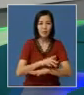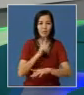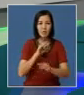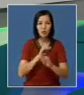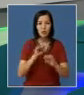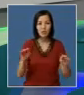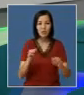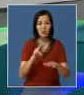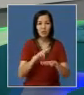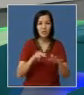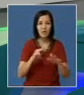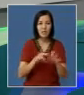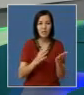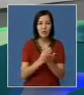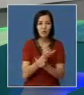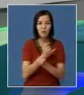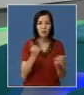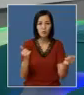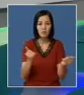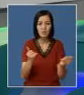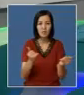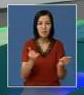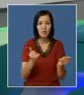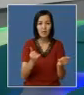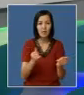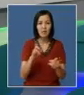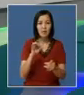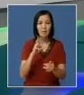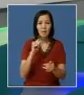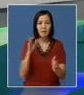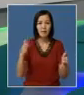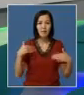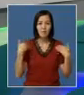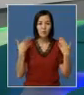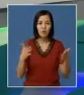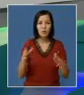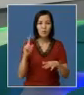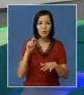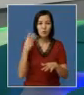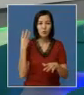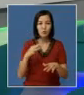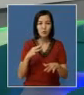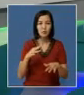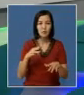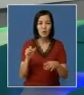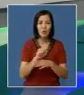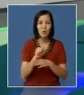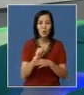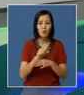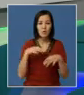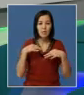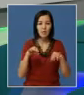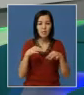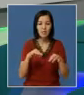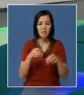тыныштықты сақшыларына құрмет көрсетілді. Аймақтағы қырағы қызметкерлерді Амандық Баталов құттықтап, 130-дан аса көлік